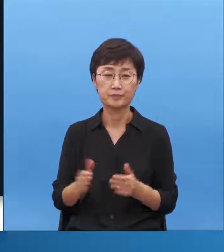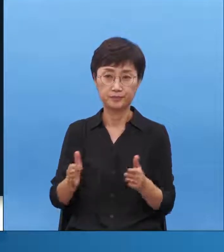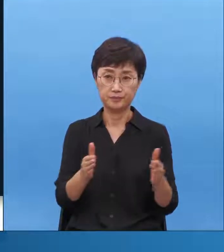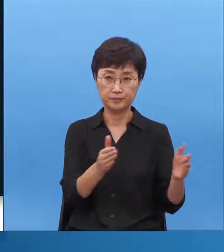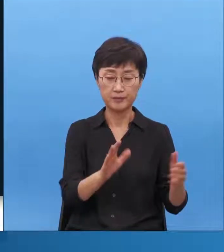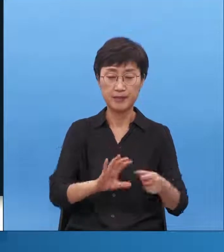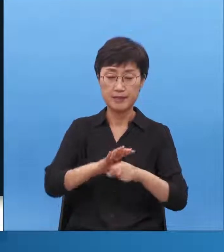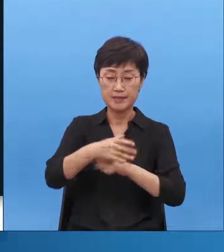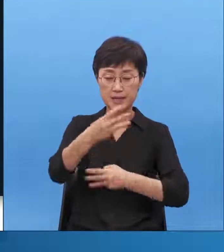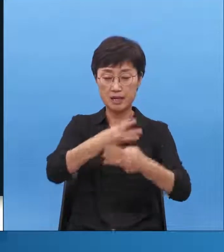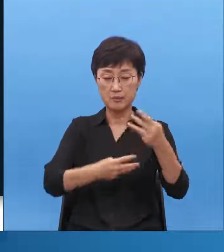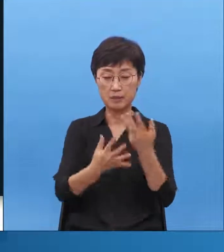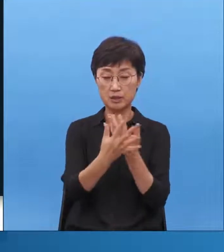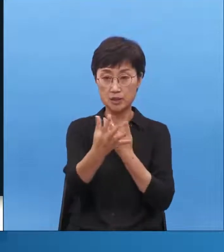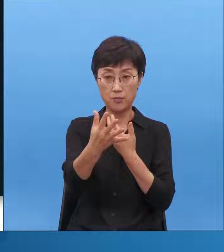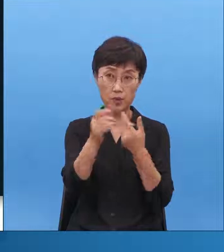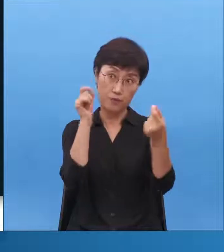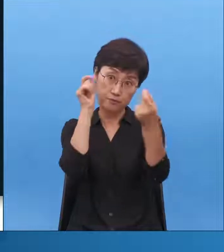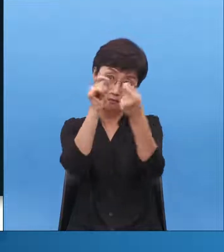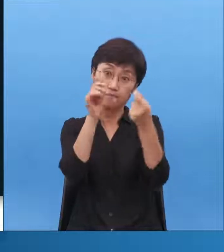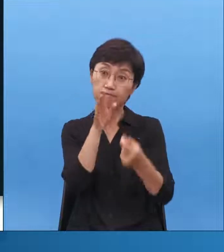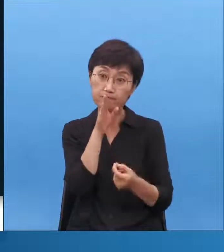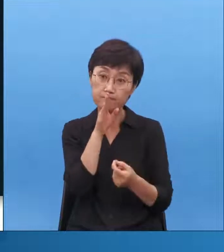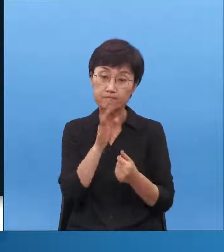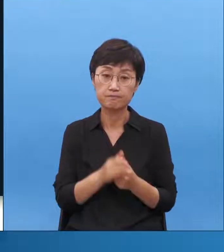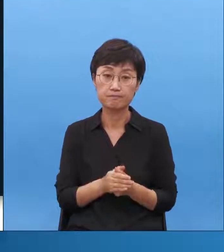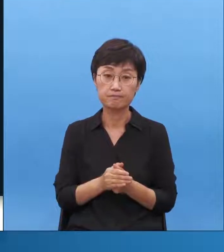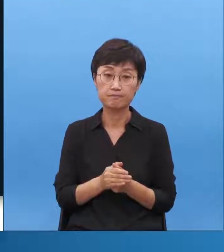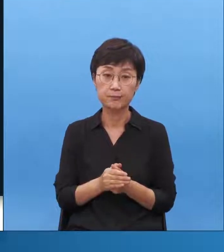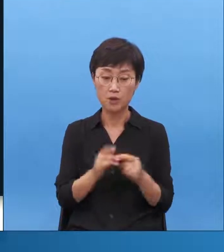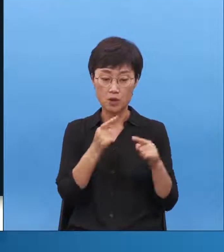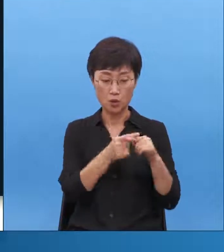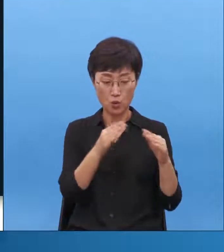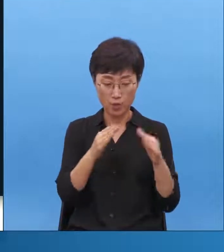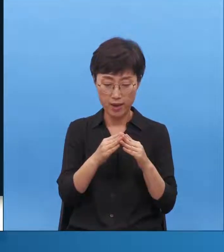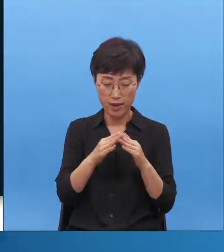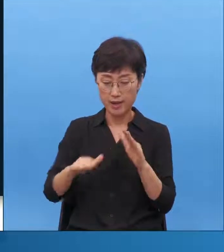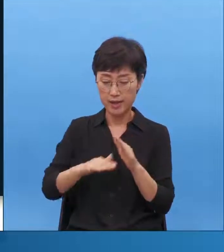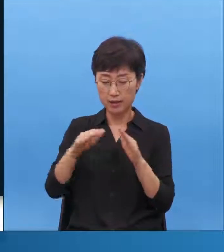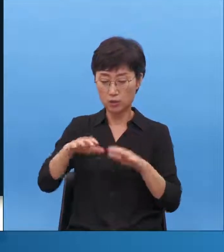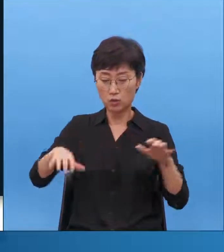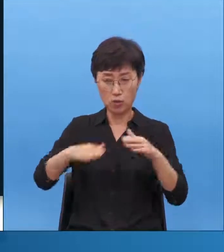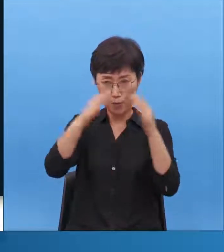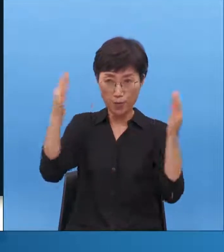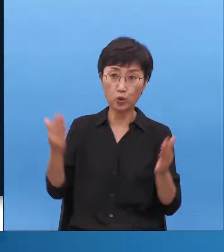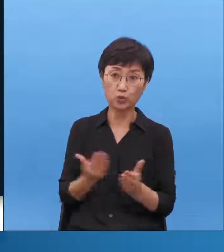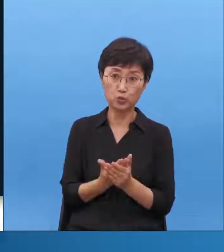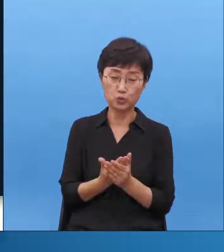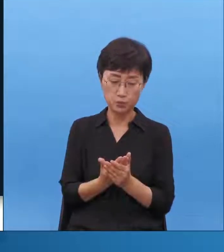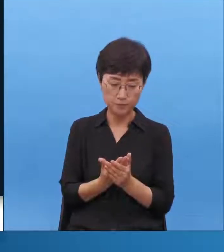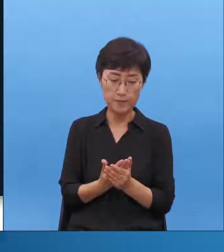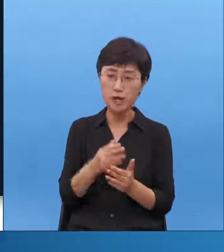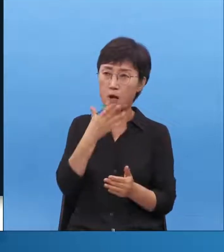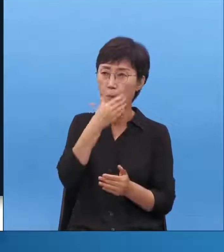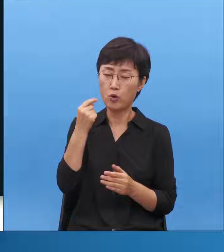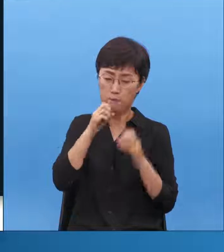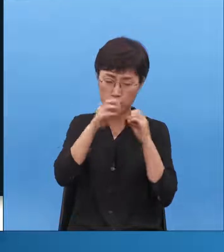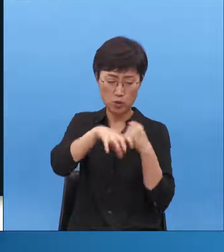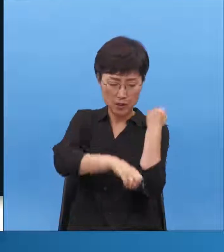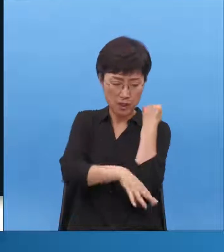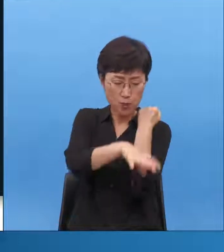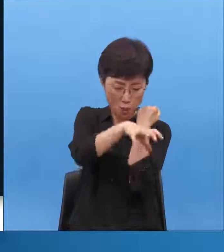세계 렘넌트 대회가 곧 시작됩니다. 모든 교회와 가정, 현장에 플랫폼과 파수망대,